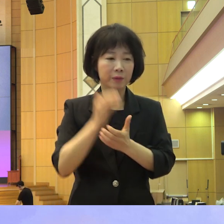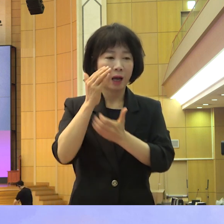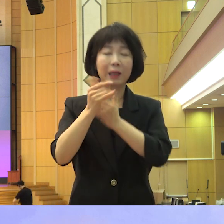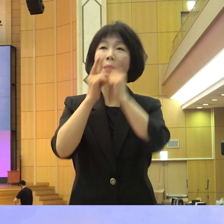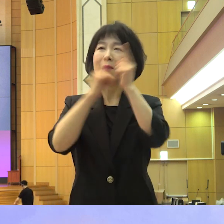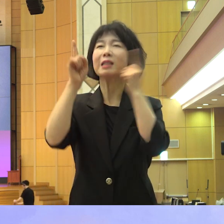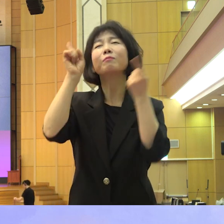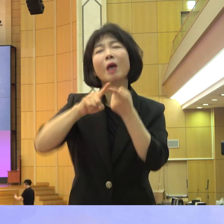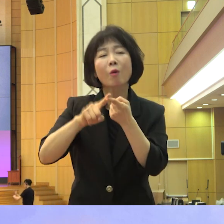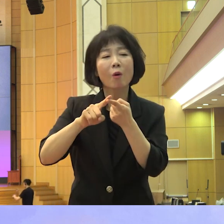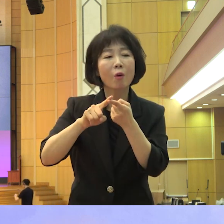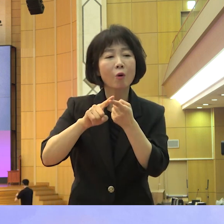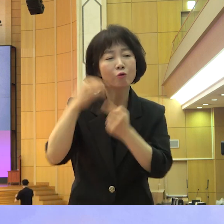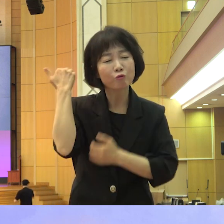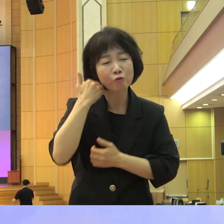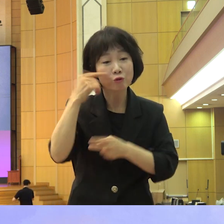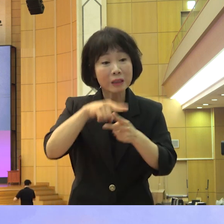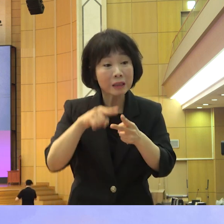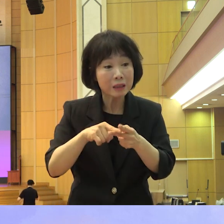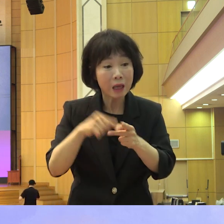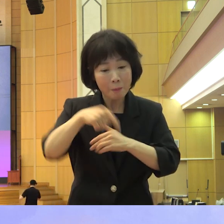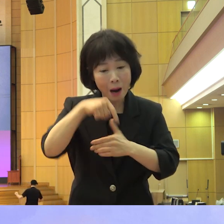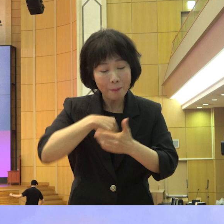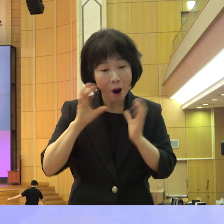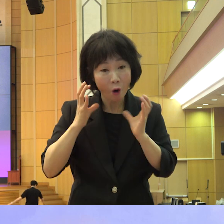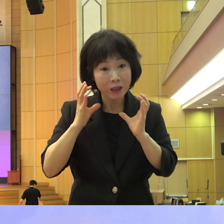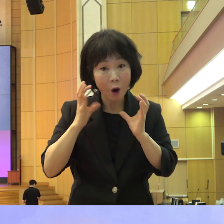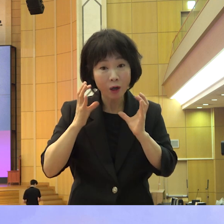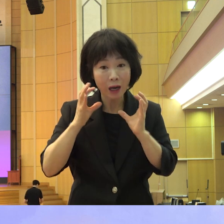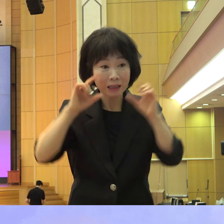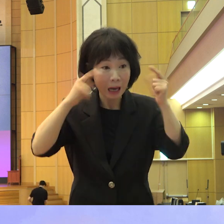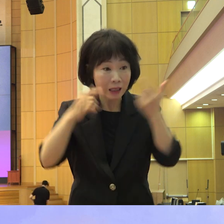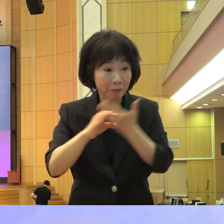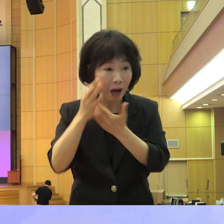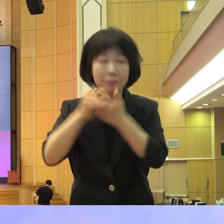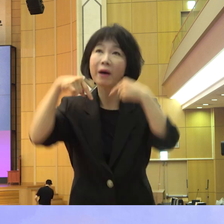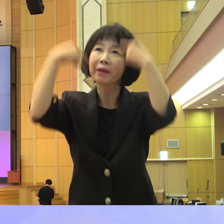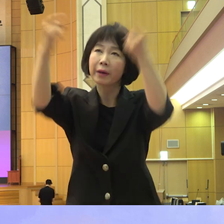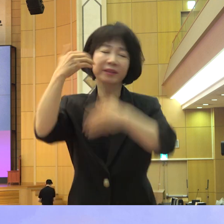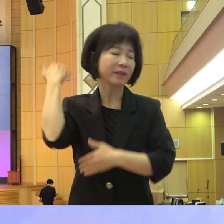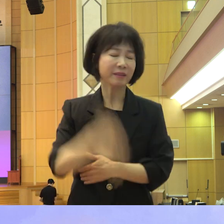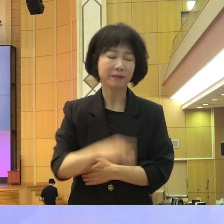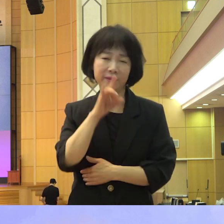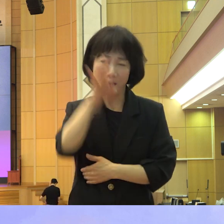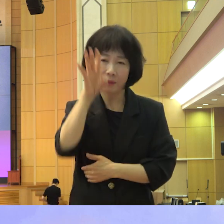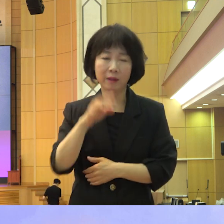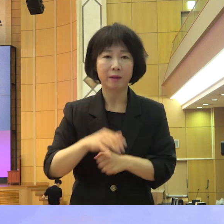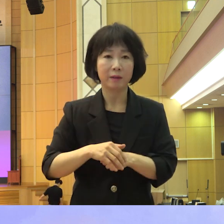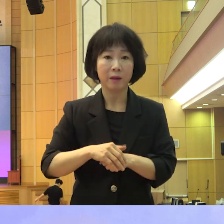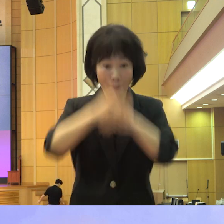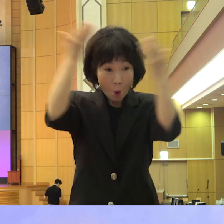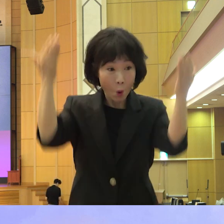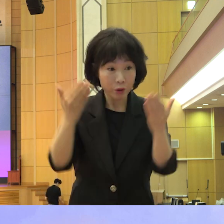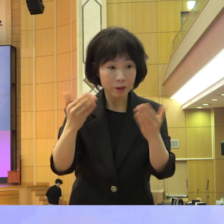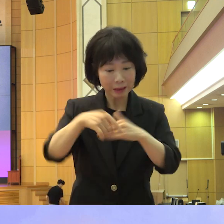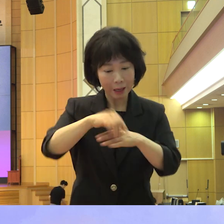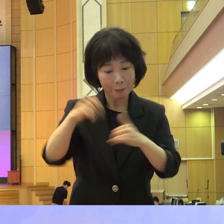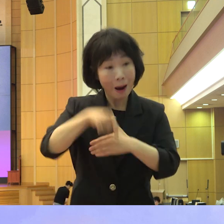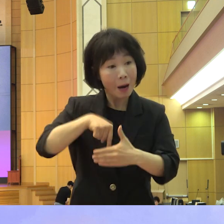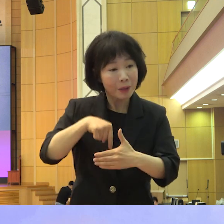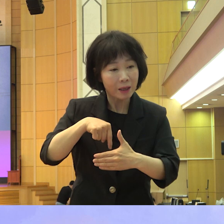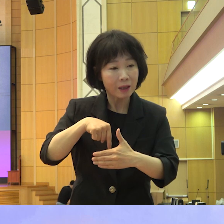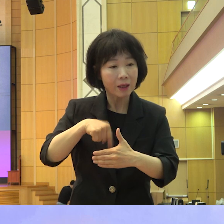말씀하신 것처럼 누구든지 어린아이와 같지 못하면 천국에 들어갈 수 없다고 하신 주님, 우리 모두가 어린이의